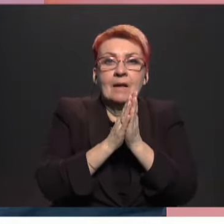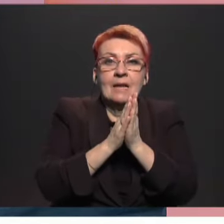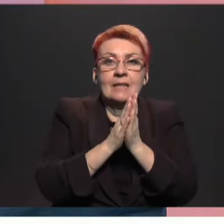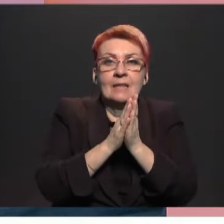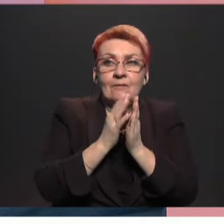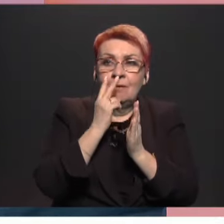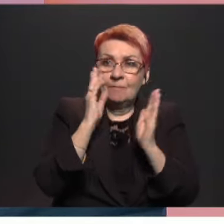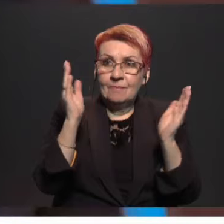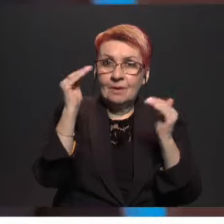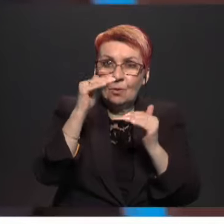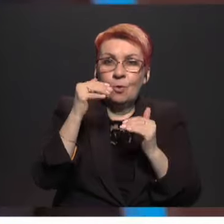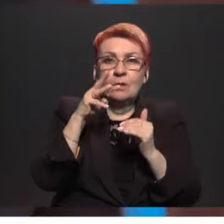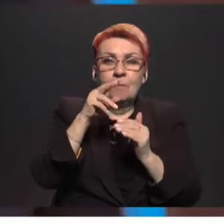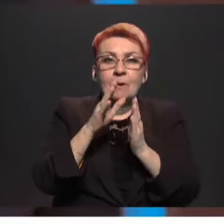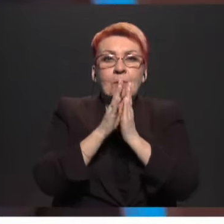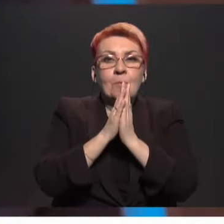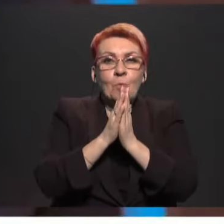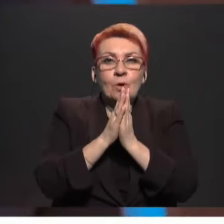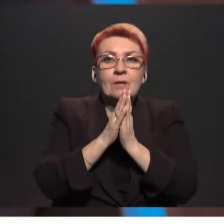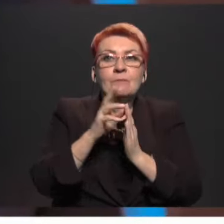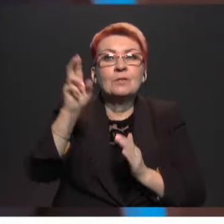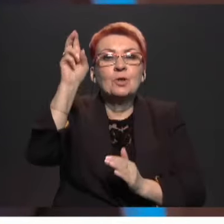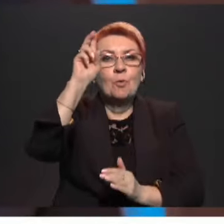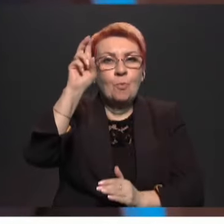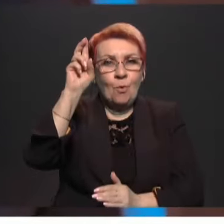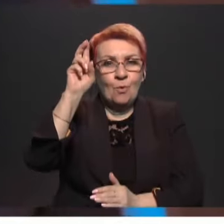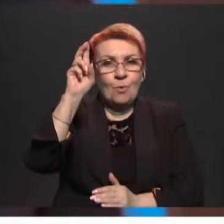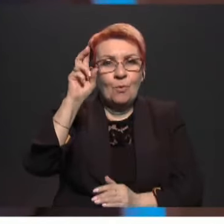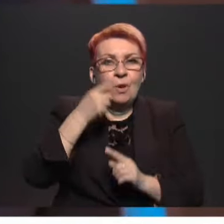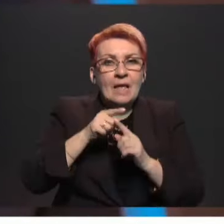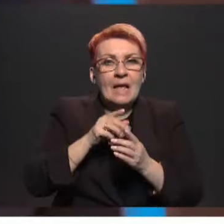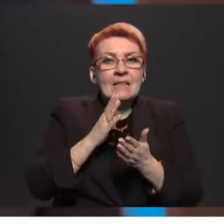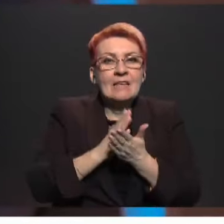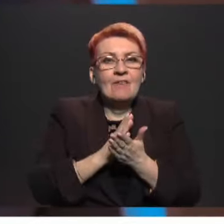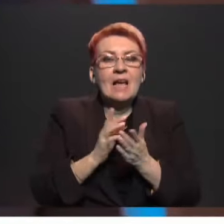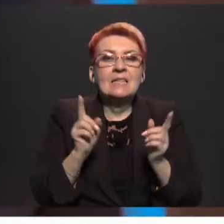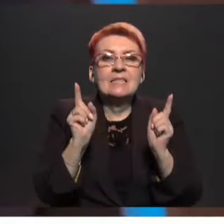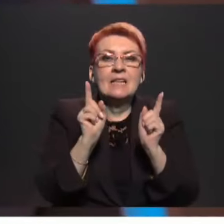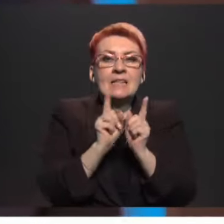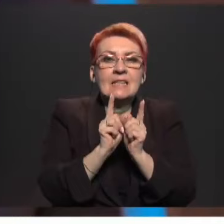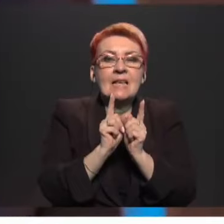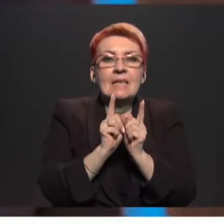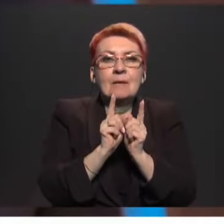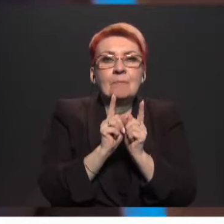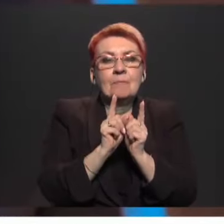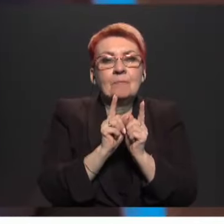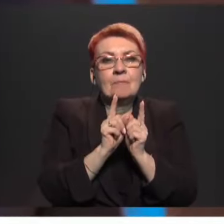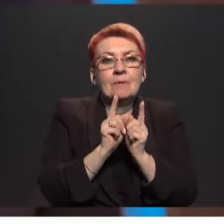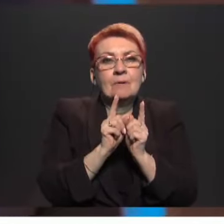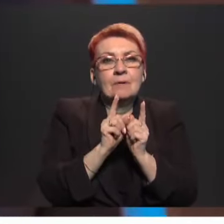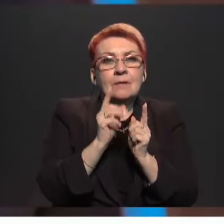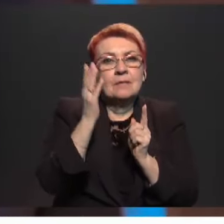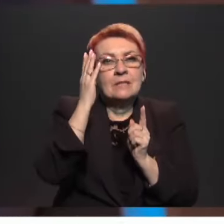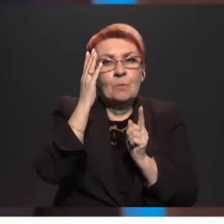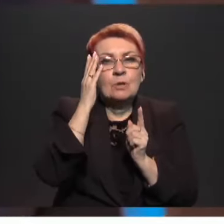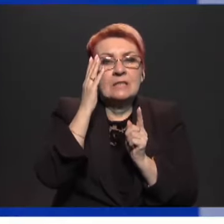молимся первообразу, Творцу Богу, и это является таким способом собрать